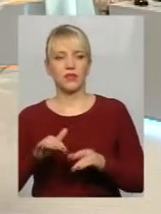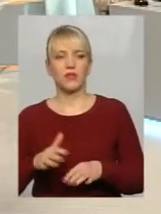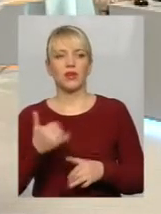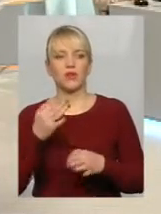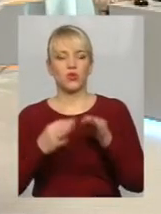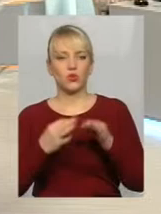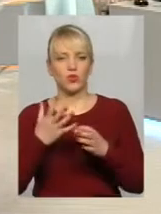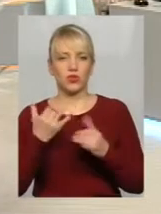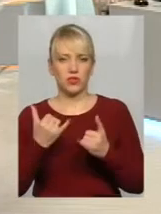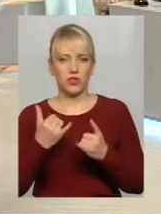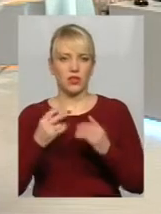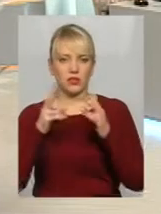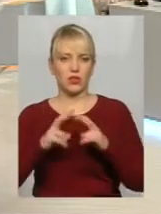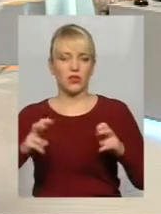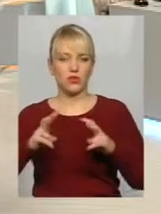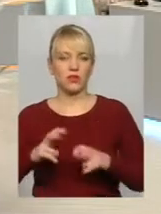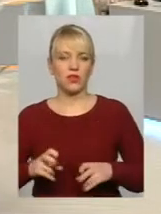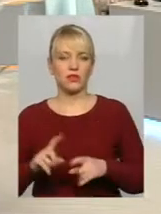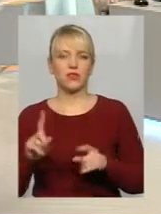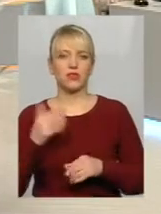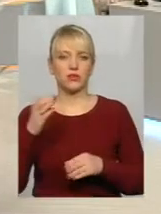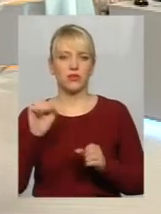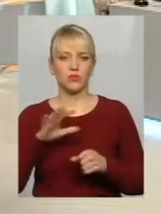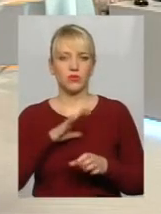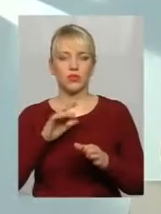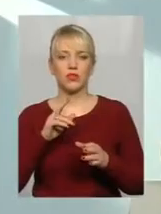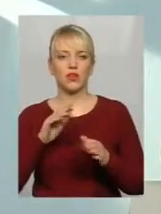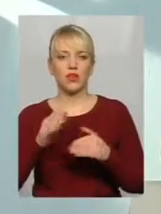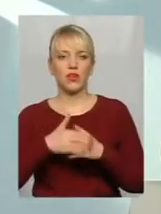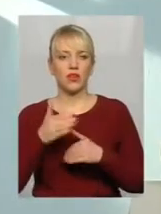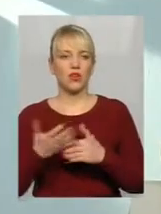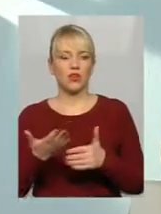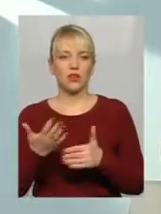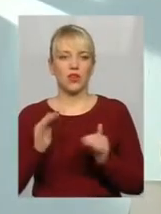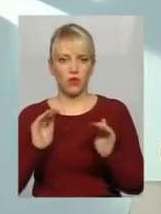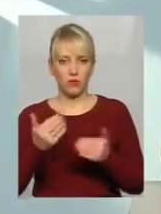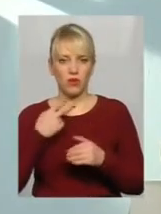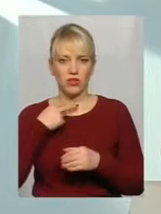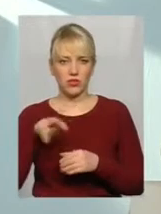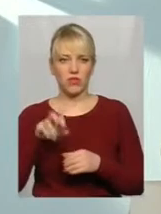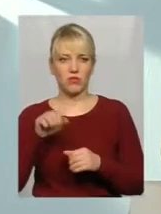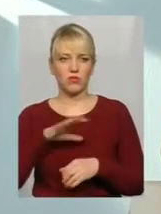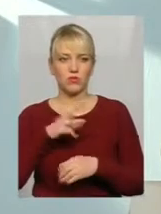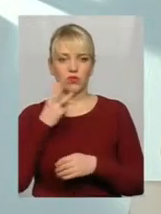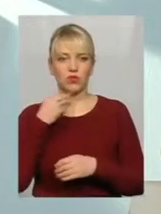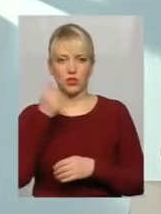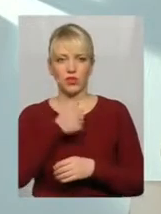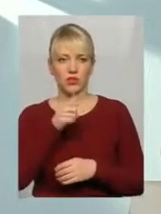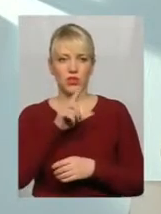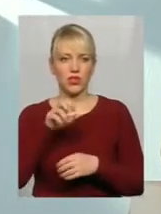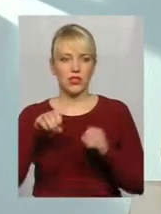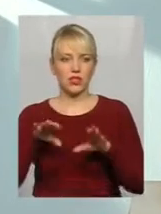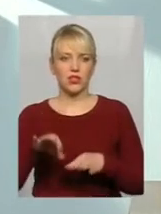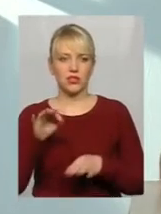вирішили, розглядались. І що їм там, обмеження у волі? Там обмеження волі, так? Якщо там до 3 років. Ну, за рішенням суду це